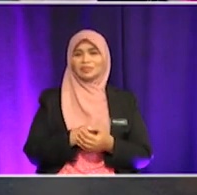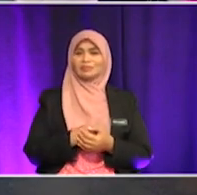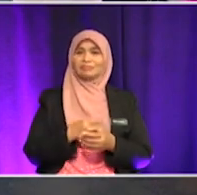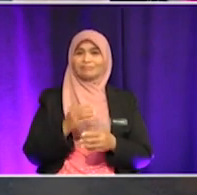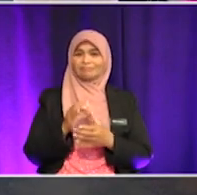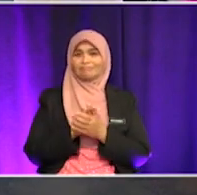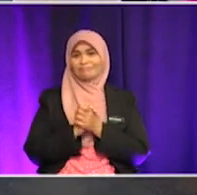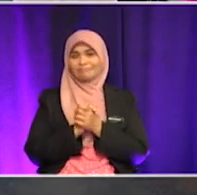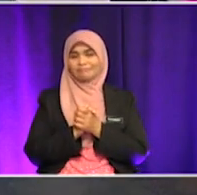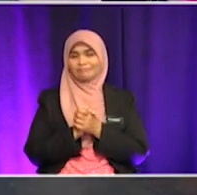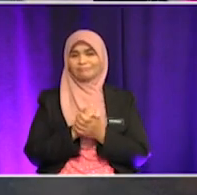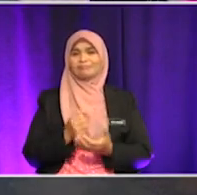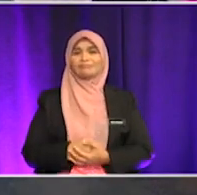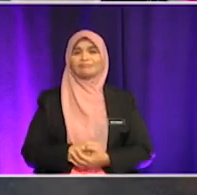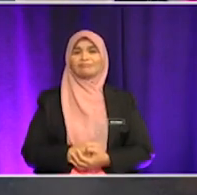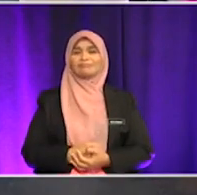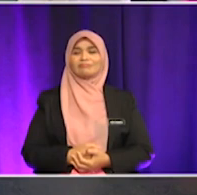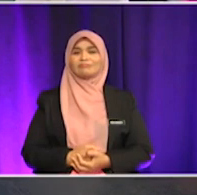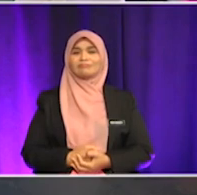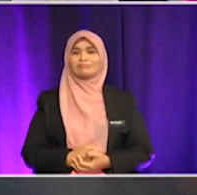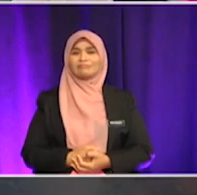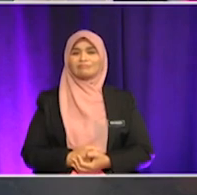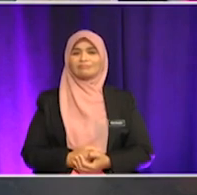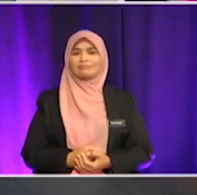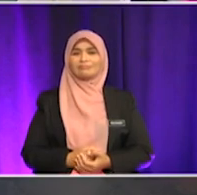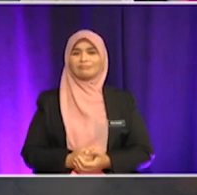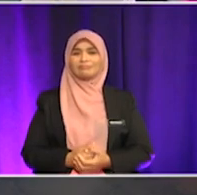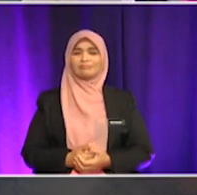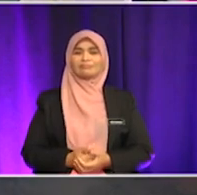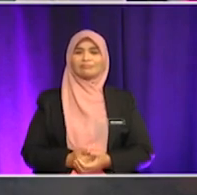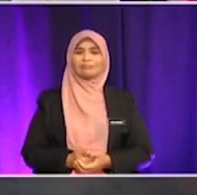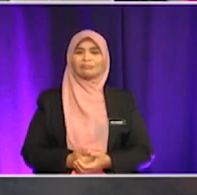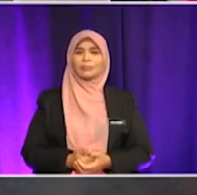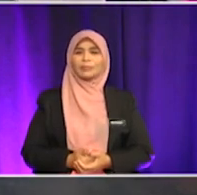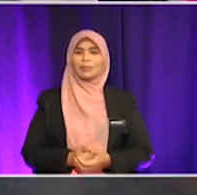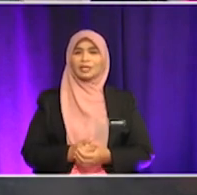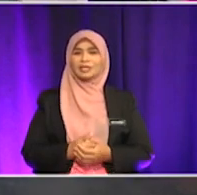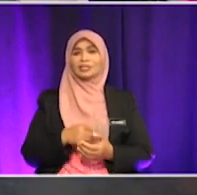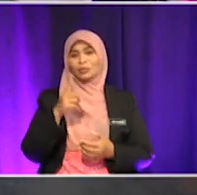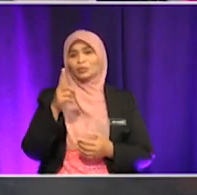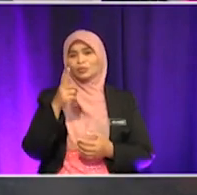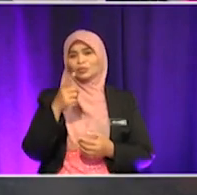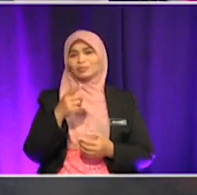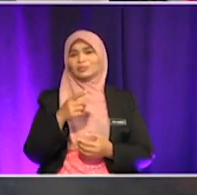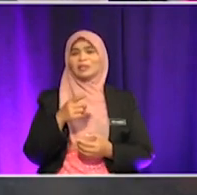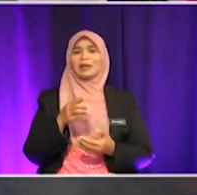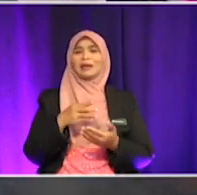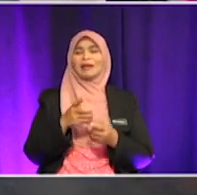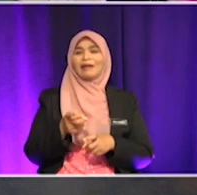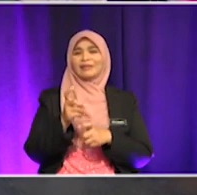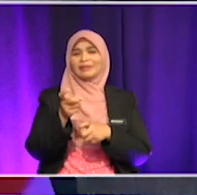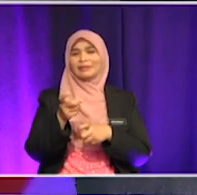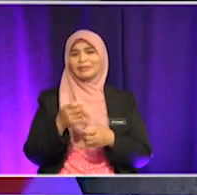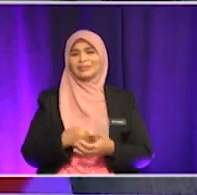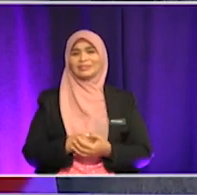Ha, mana stikernya? Oh, ada dekat sini. Ha, dia tersembunyi pula. Tapi tidak mengapa, satu stiker ganjaran untuk Yong Wei. Tahniah